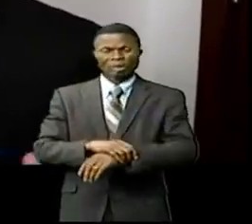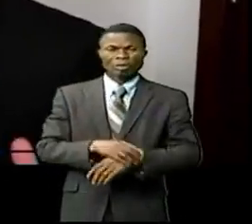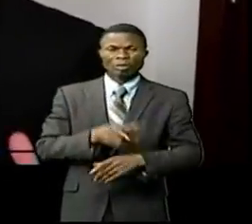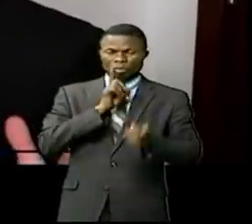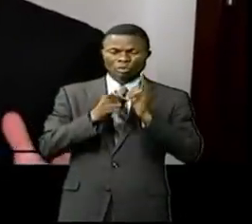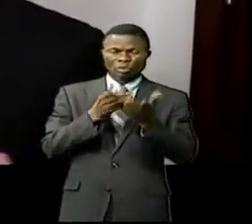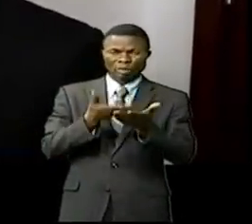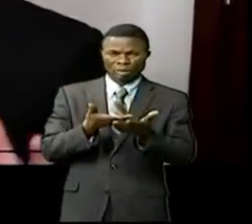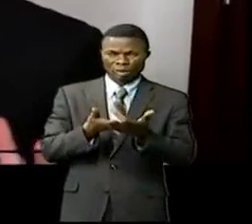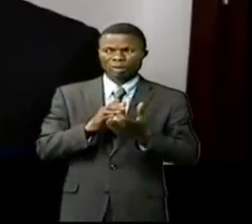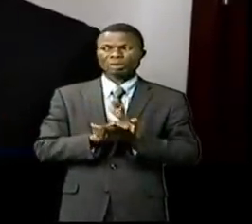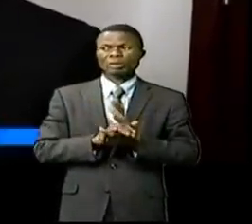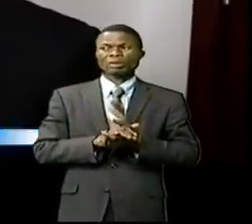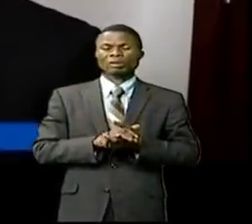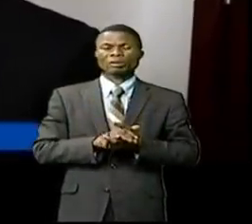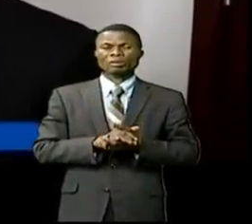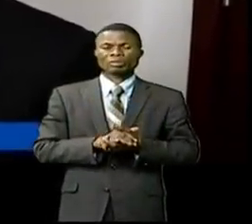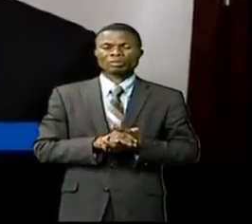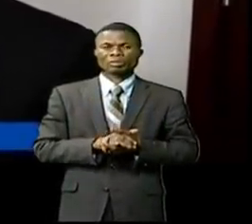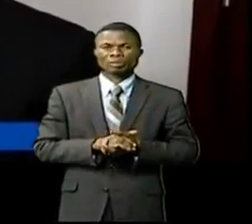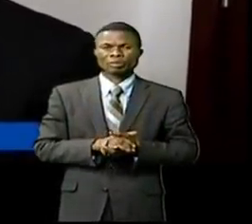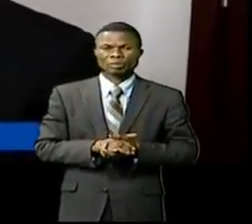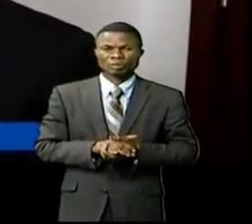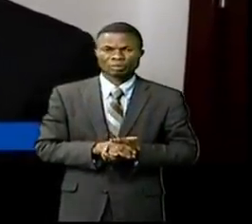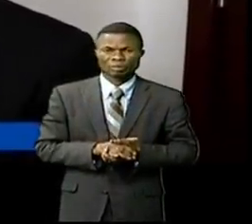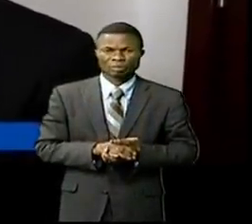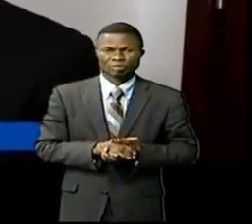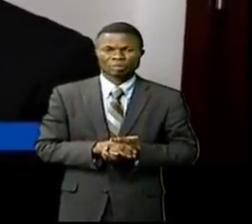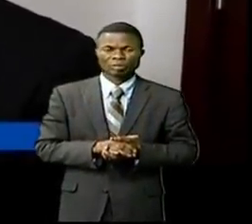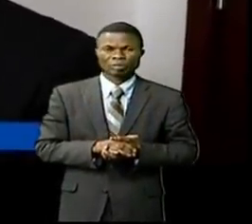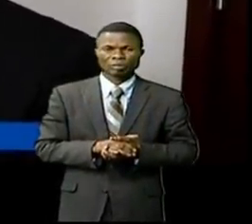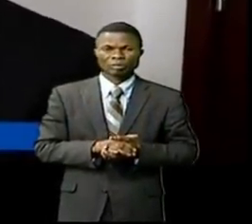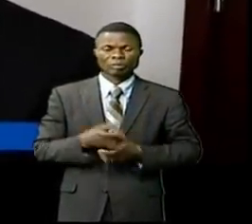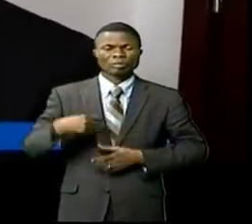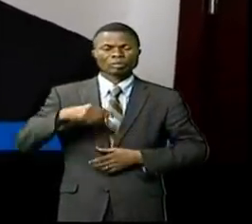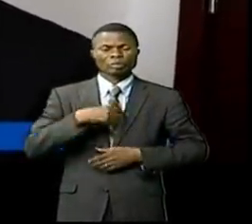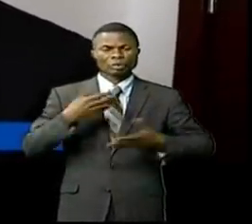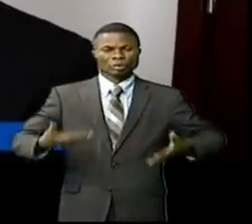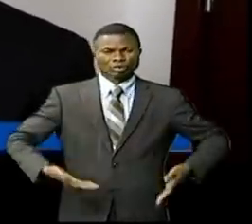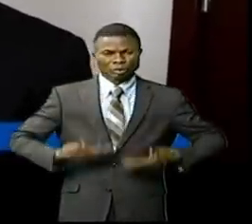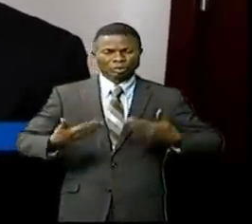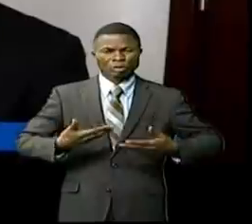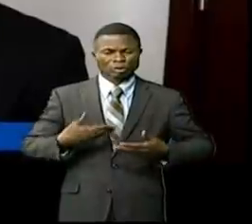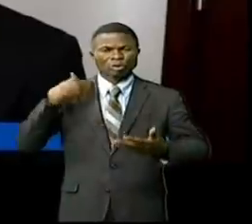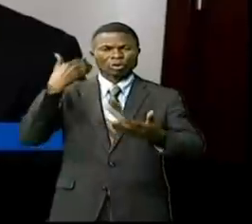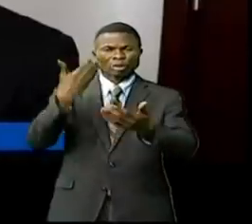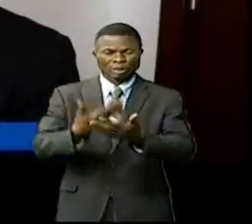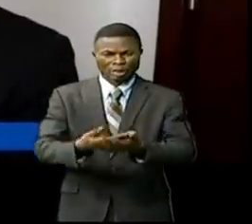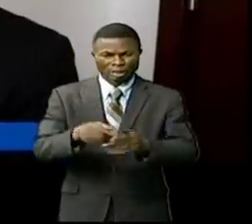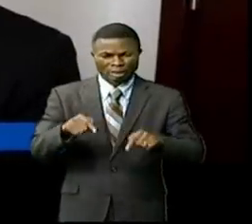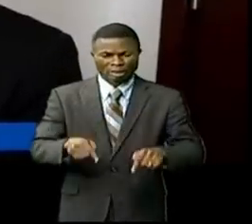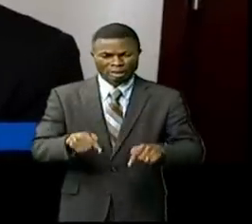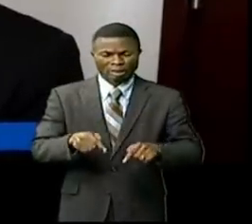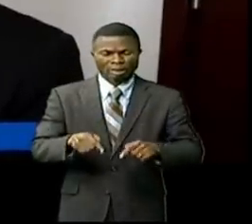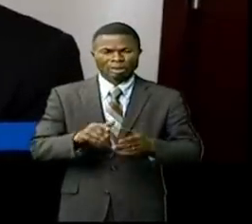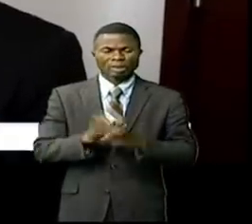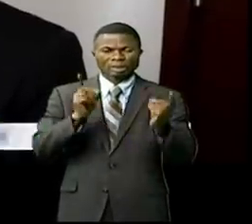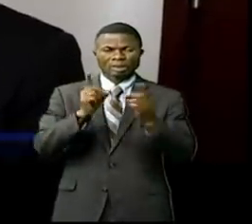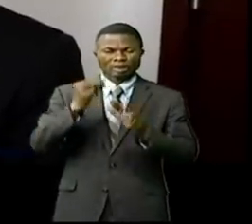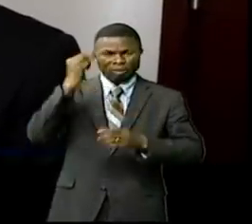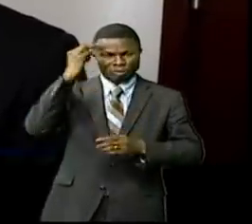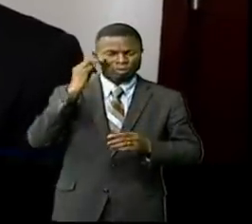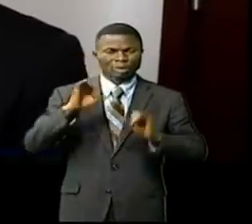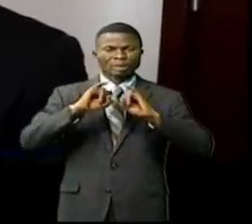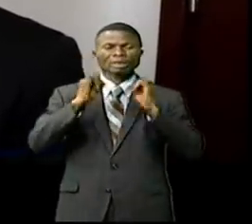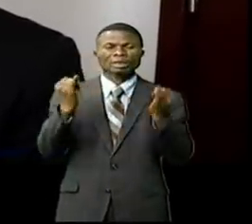large-scale drone logistics to the Congo. Je suis très content d'être bien reçu par le ministre. Et nous avons